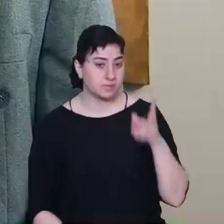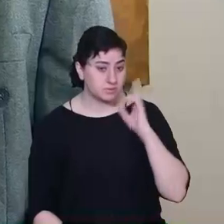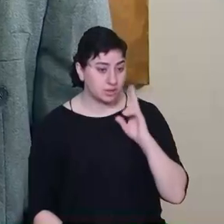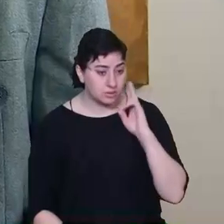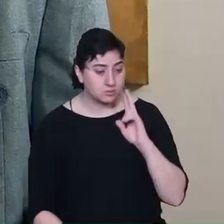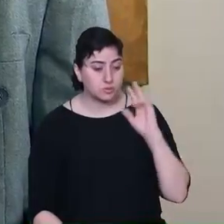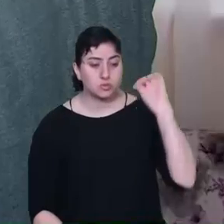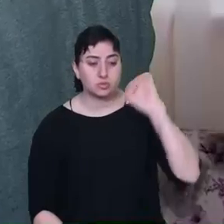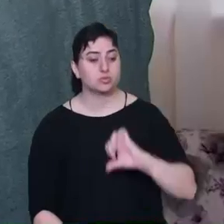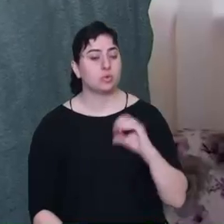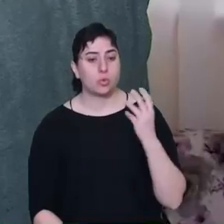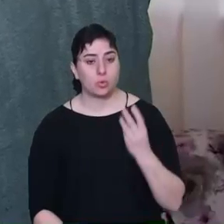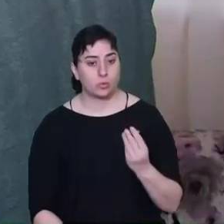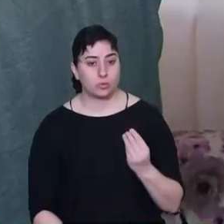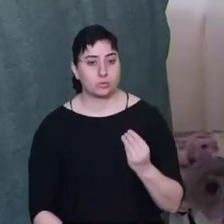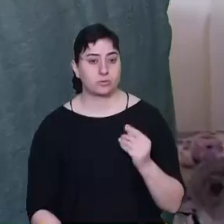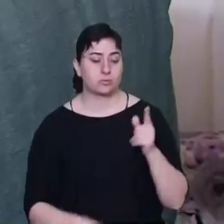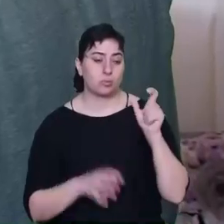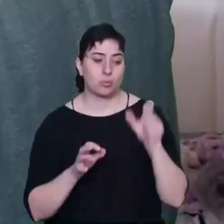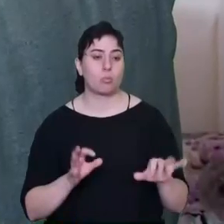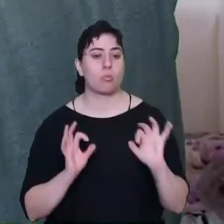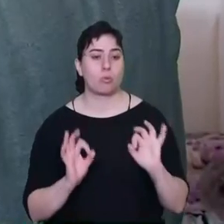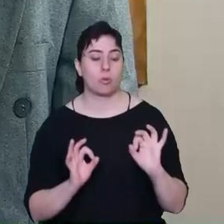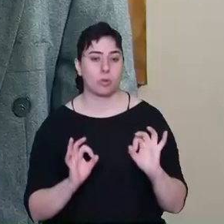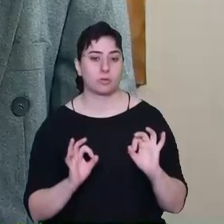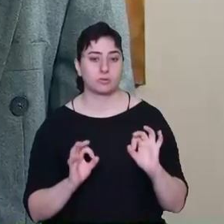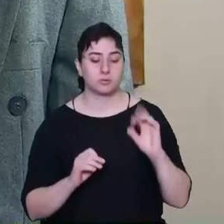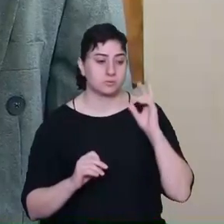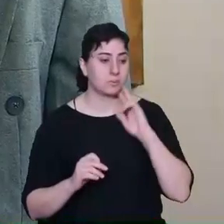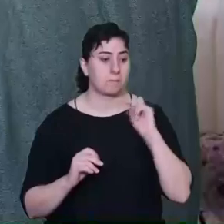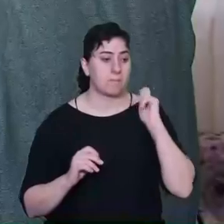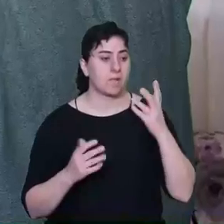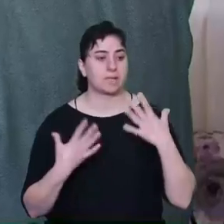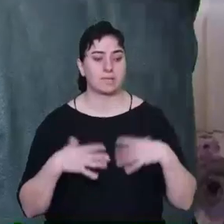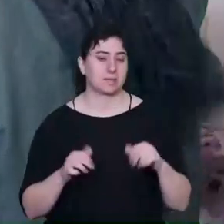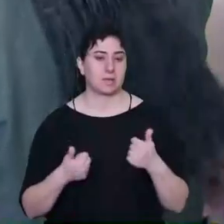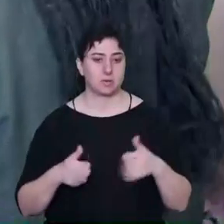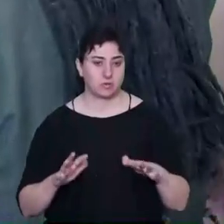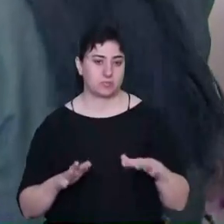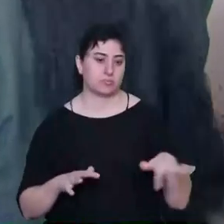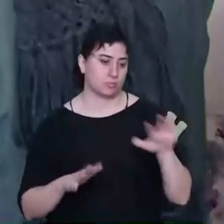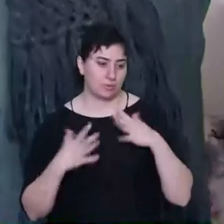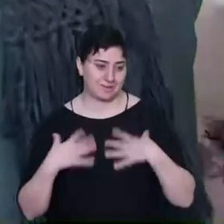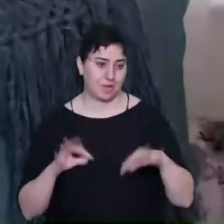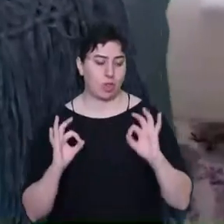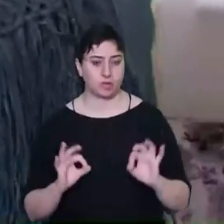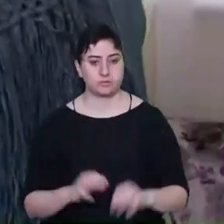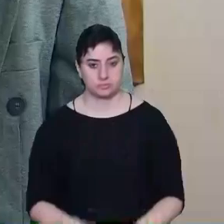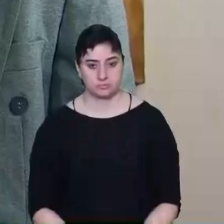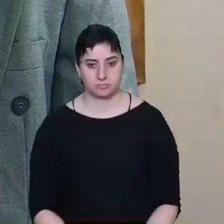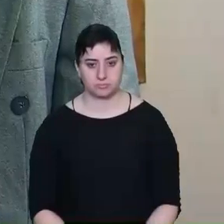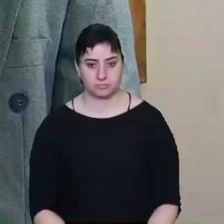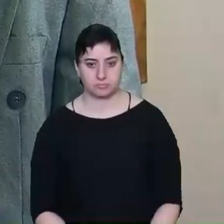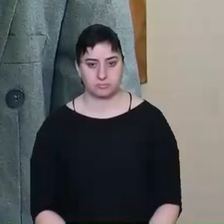Zenginlikten kuma düşünce artık böyle marka şeyler giymeyeceksin. Bunları giyeceksin.